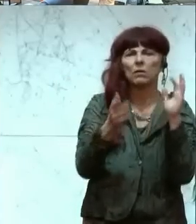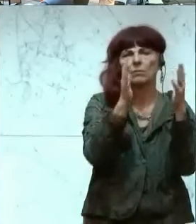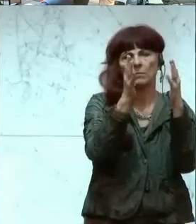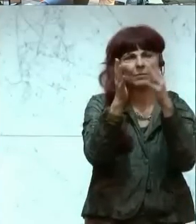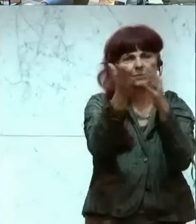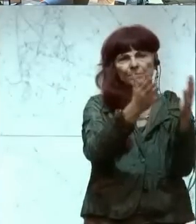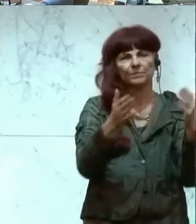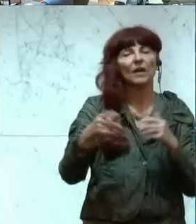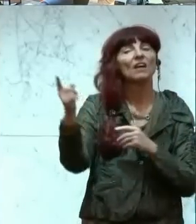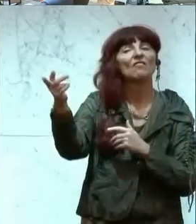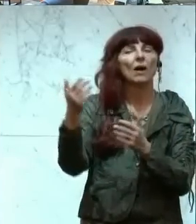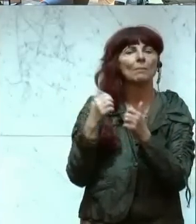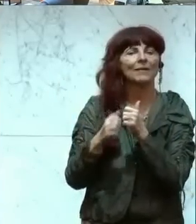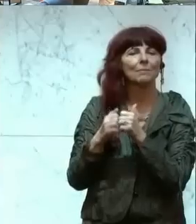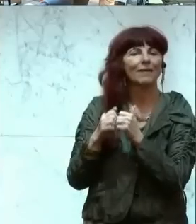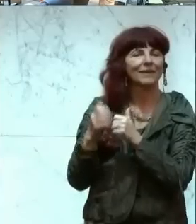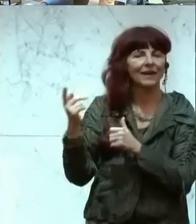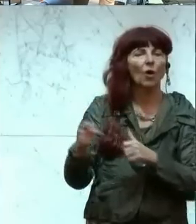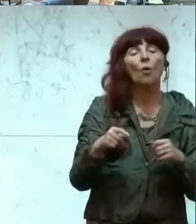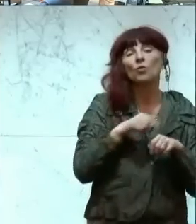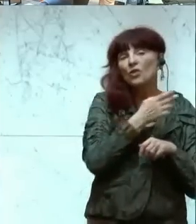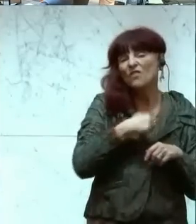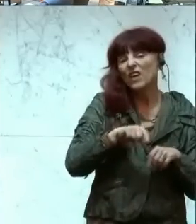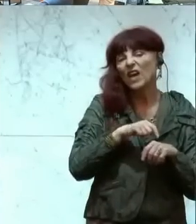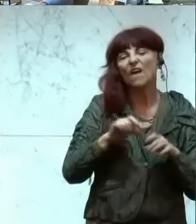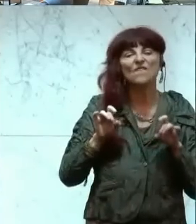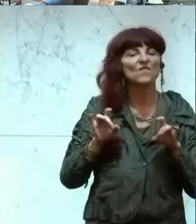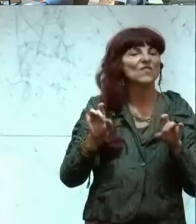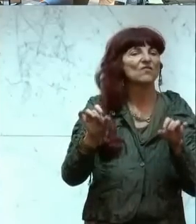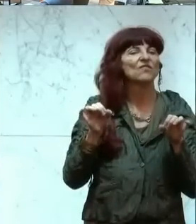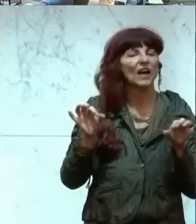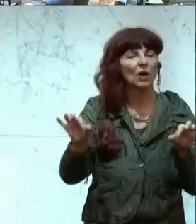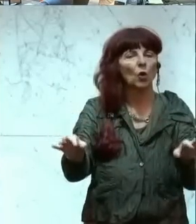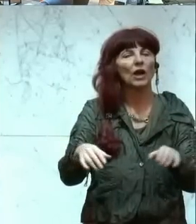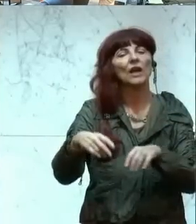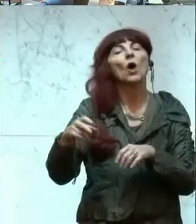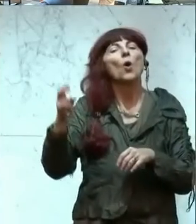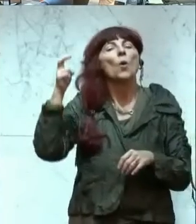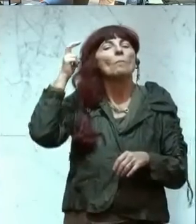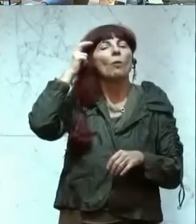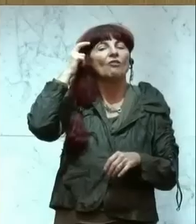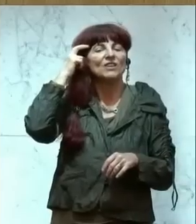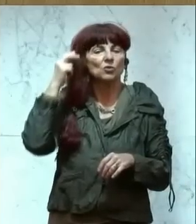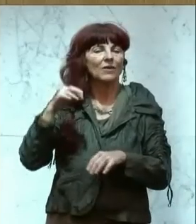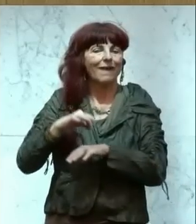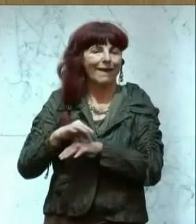Wir hatten Virologen und viele Ärzte und Professoren in unserem Hintergrund.